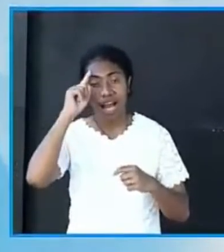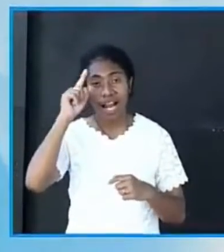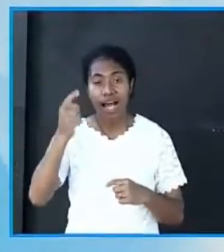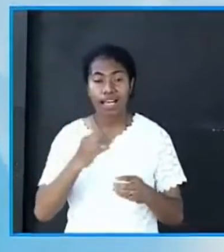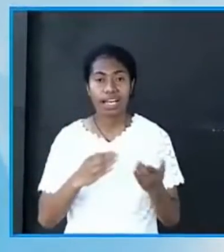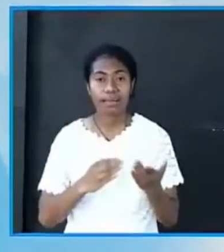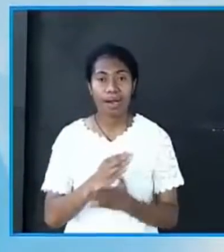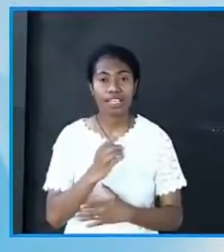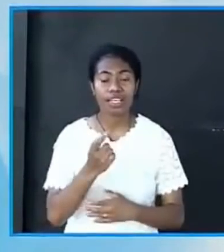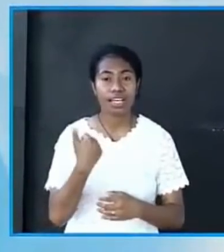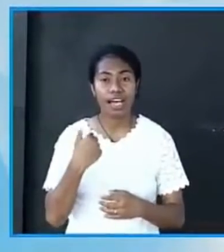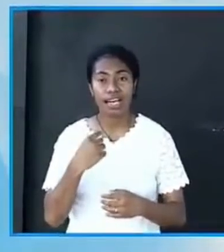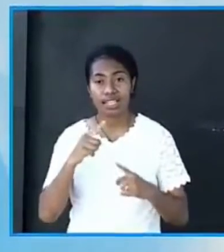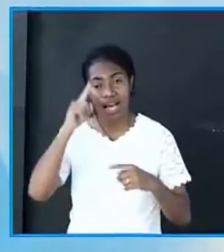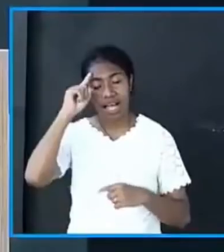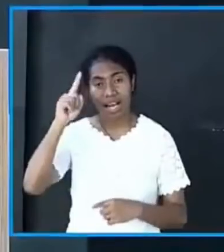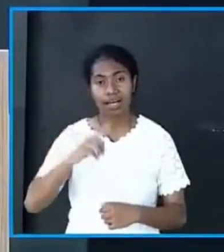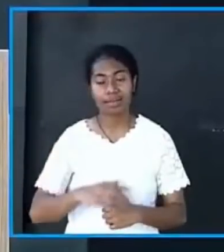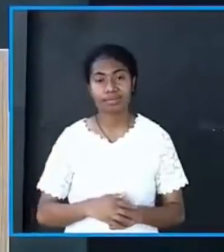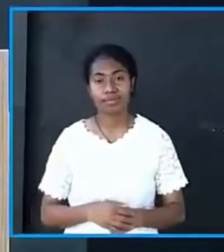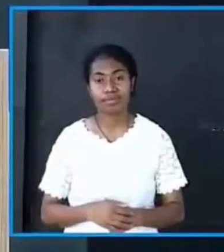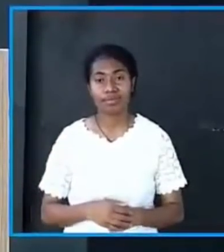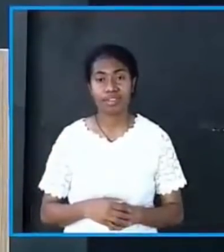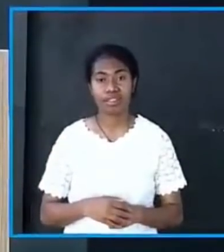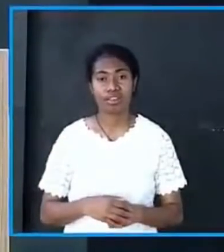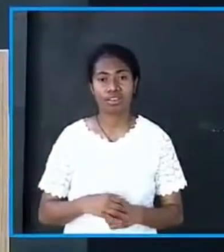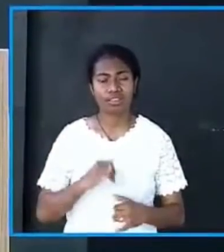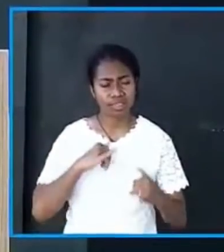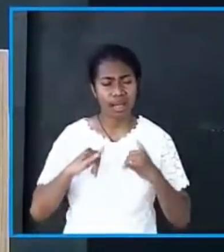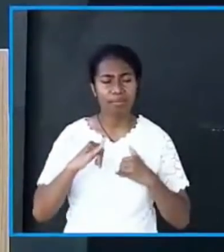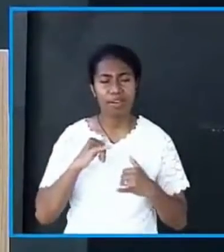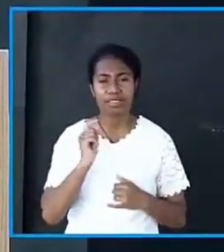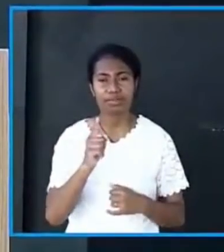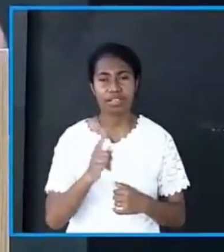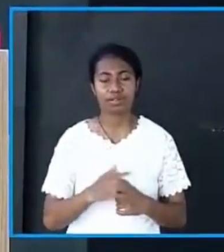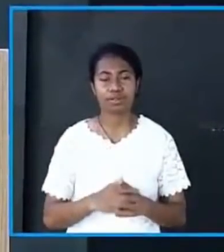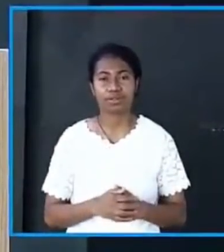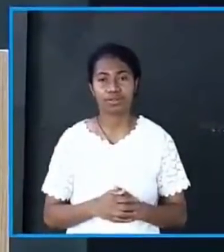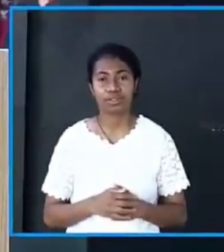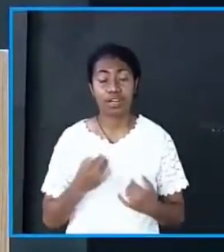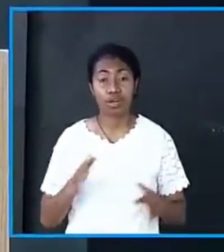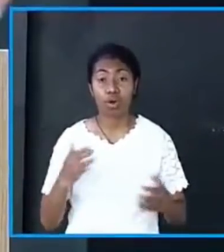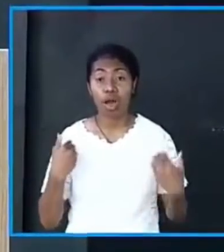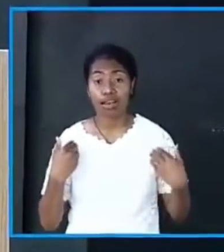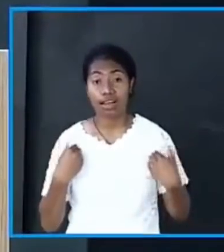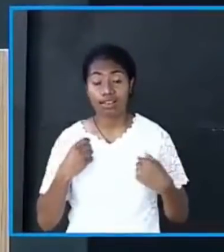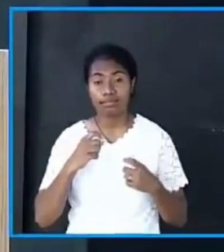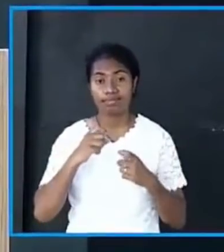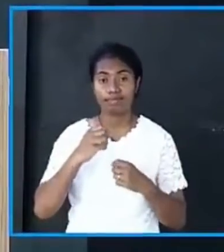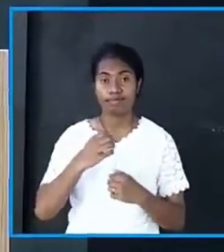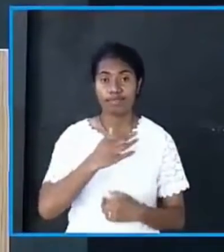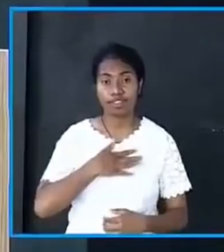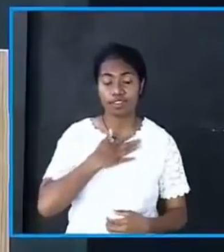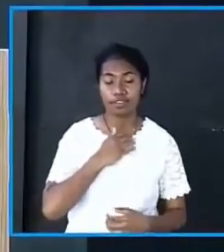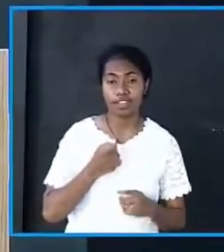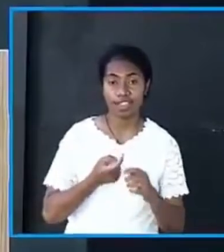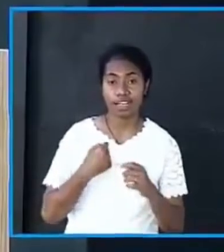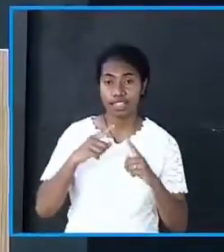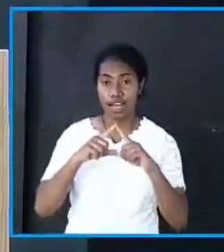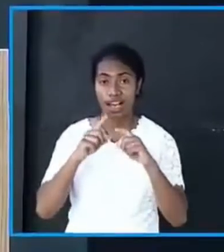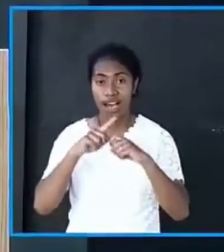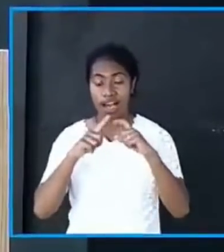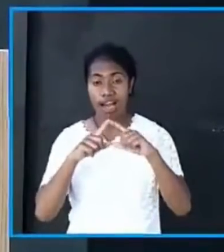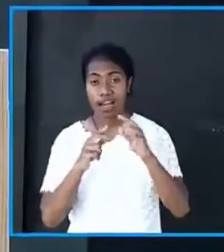tertentu sama seperti anak Pulau ada sifat orang tua pada anak-anak Jadi mirip orang tua